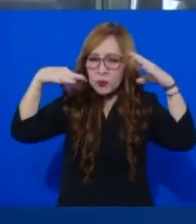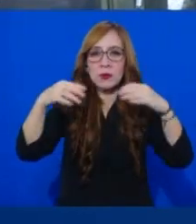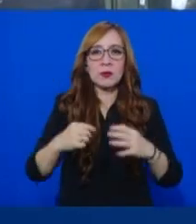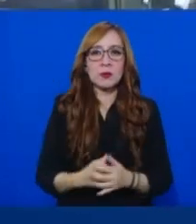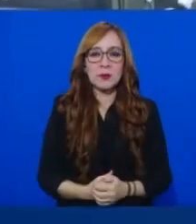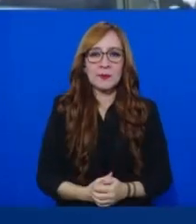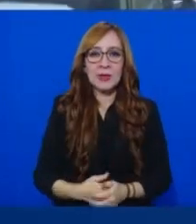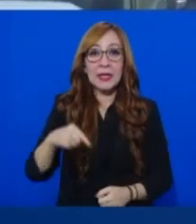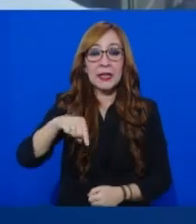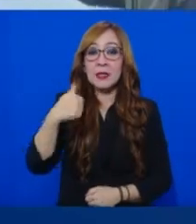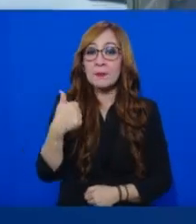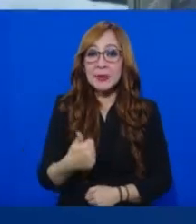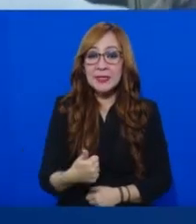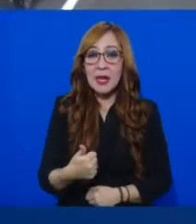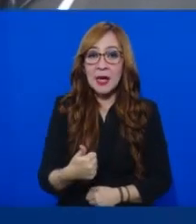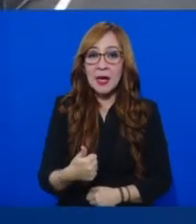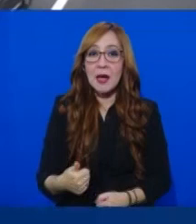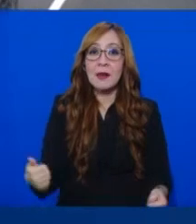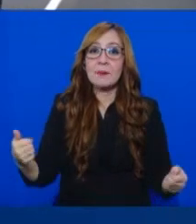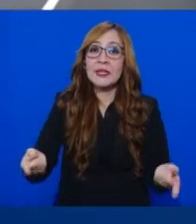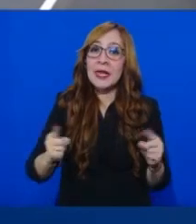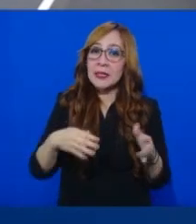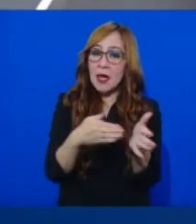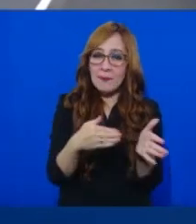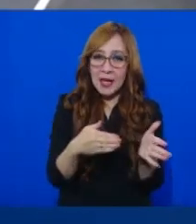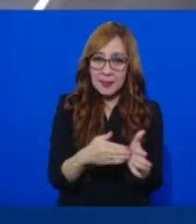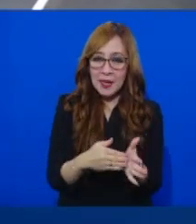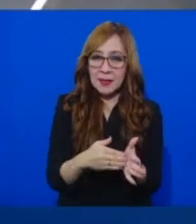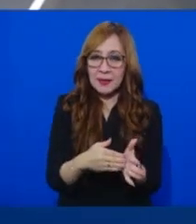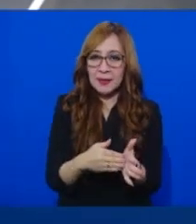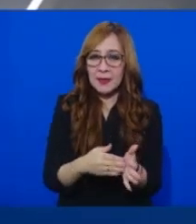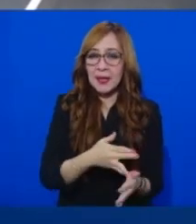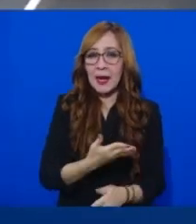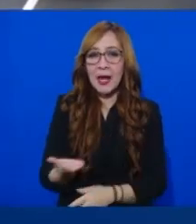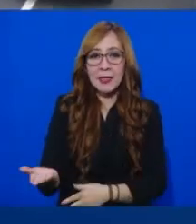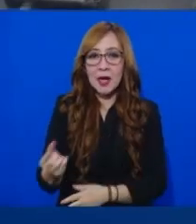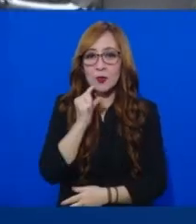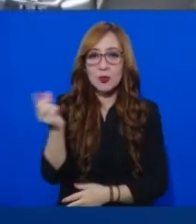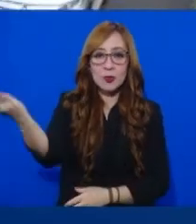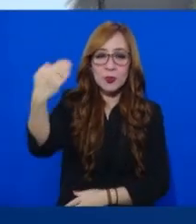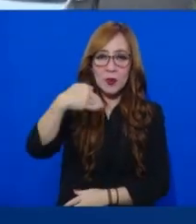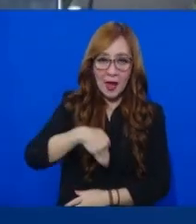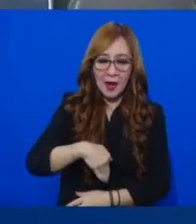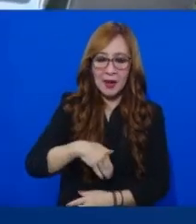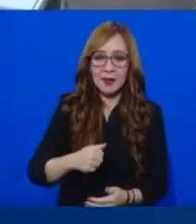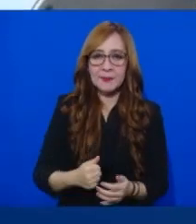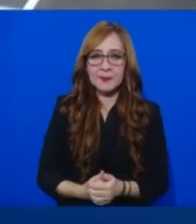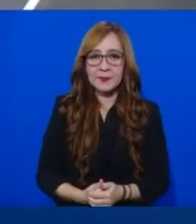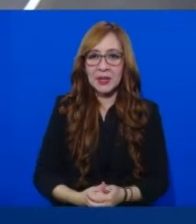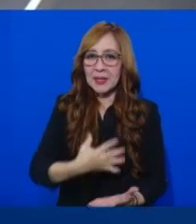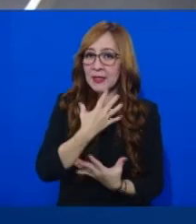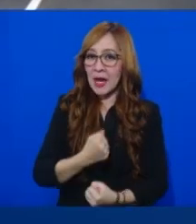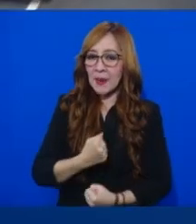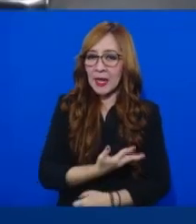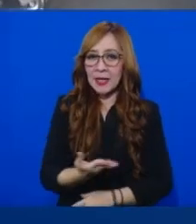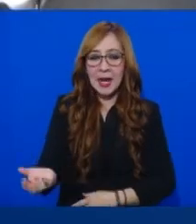hujan ini bisa jadi mengganggu perjalanan Anda, sehingga pada arus balik nantinya diharap Anda yang melakukan perjalanan kembali dari